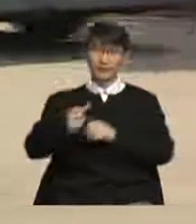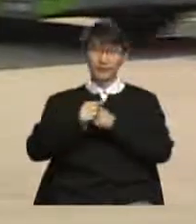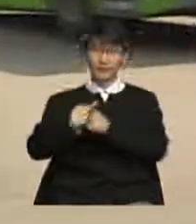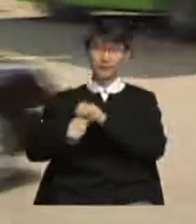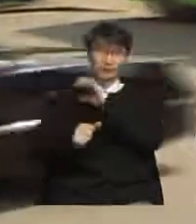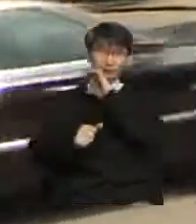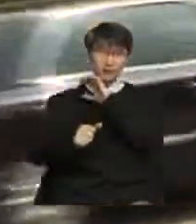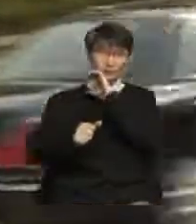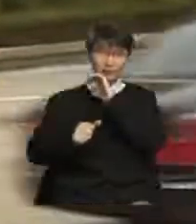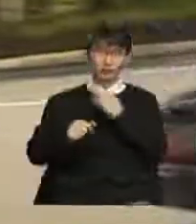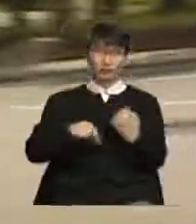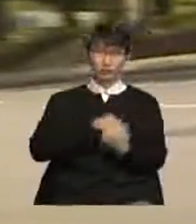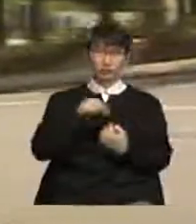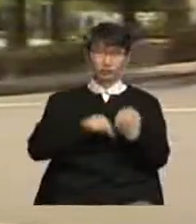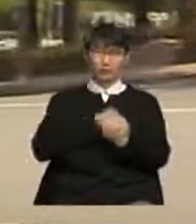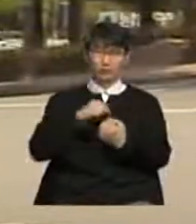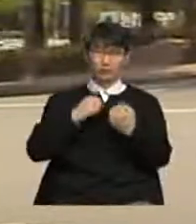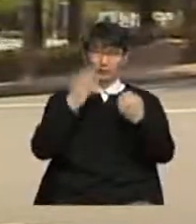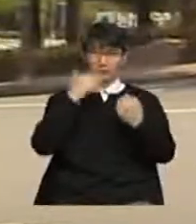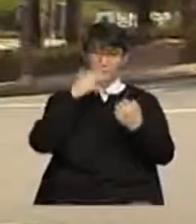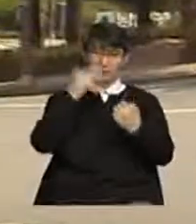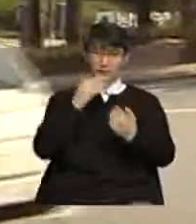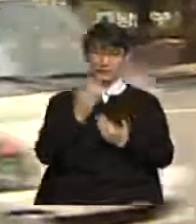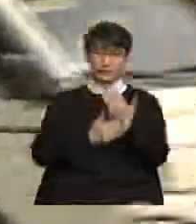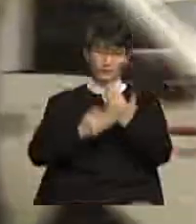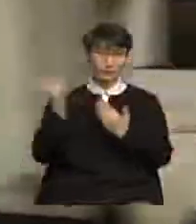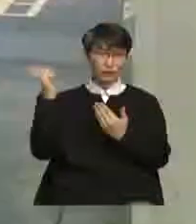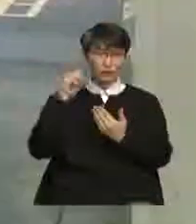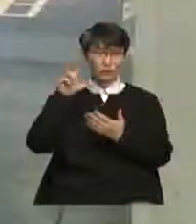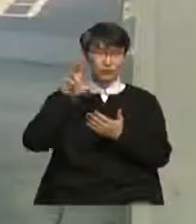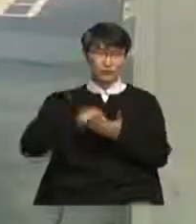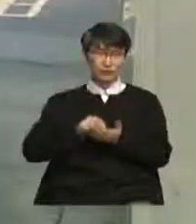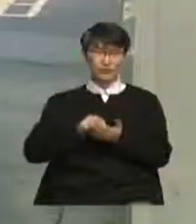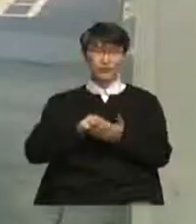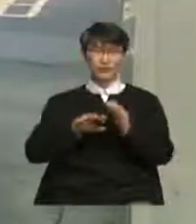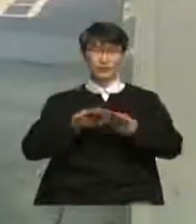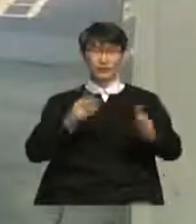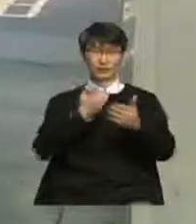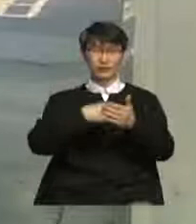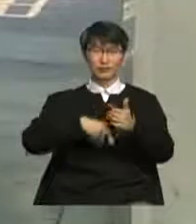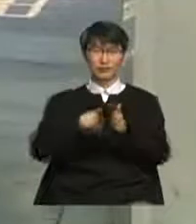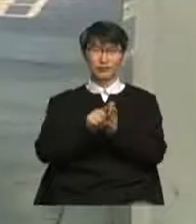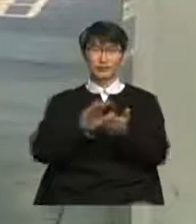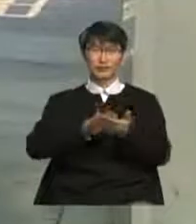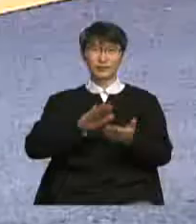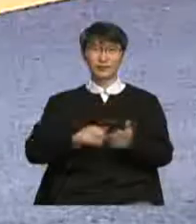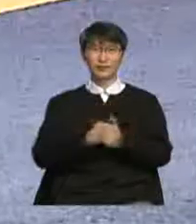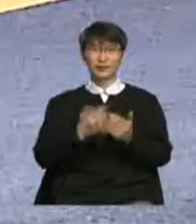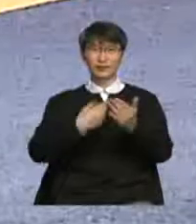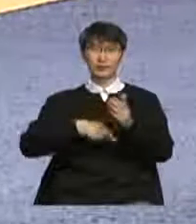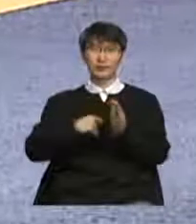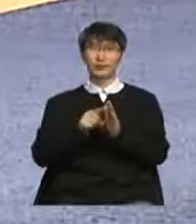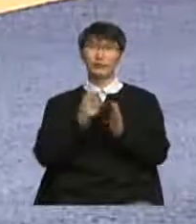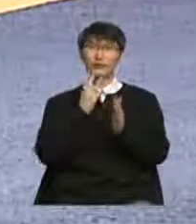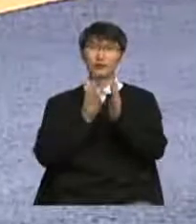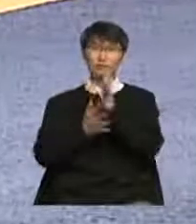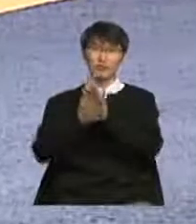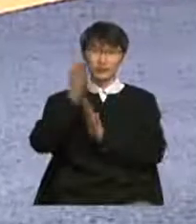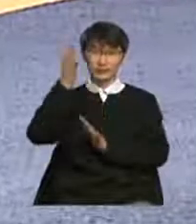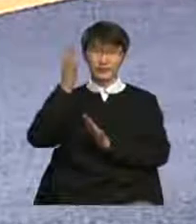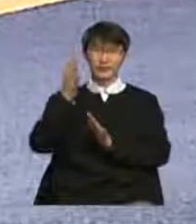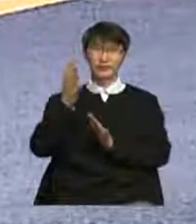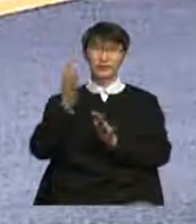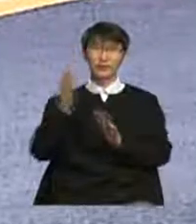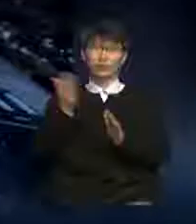불편과 공회전 그리고 매연 발생, 소음 등의 문제를 해결하기 위해서입니다. 이를 위해 서울시는 예장자라